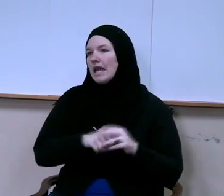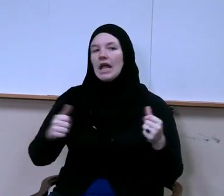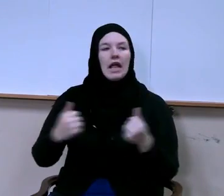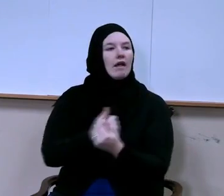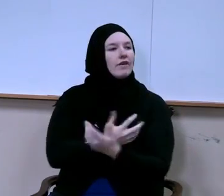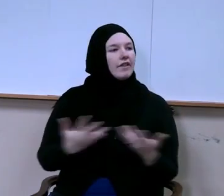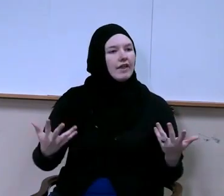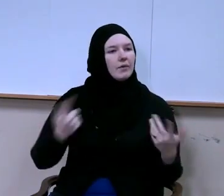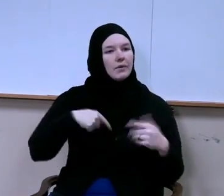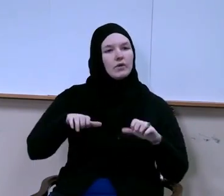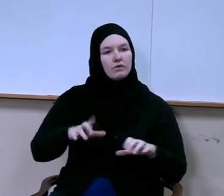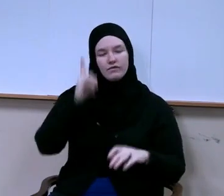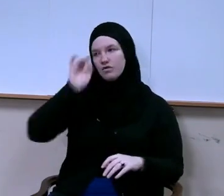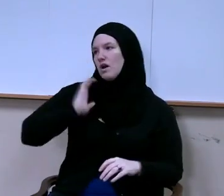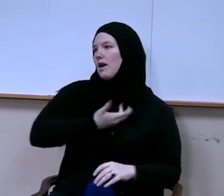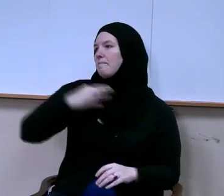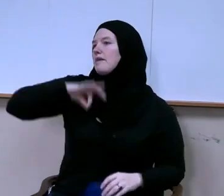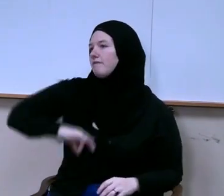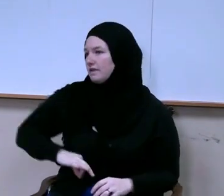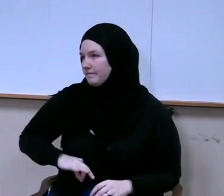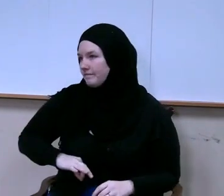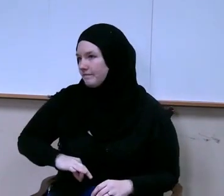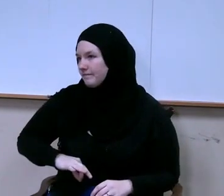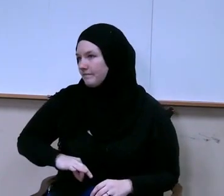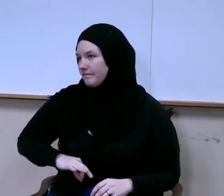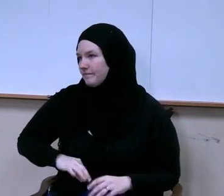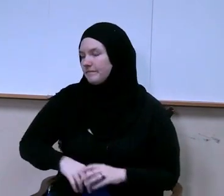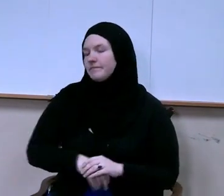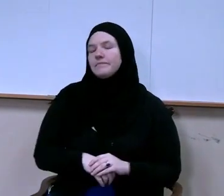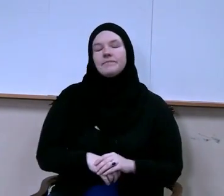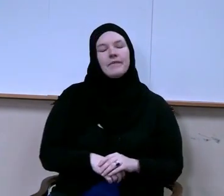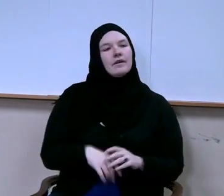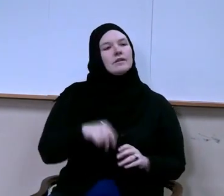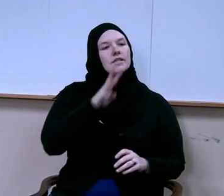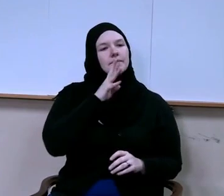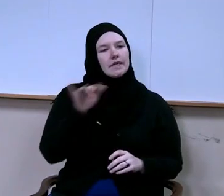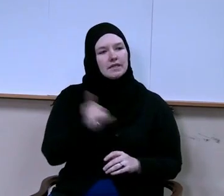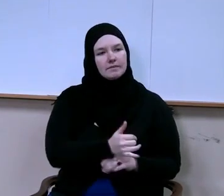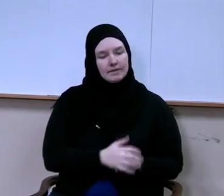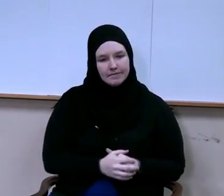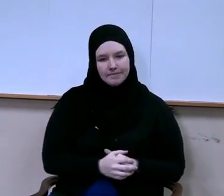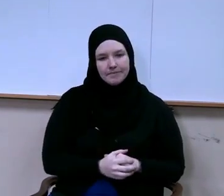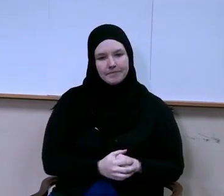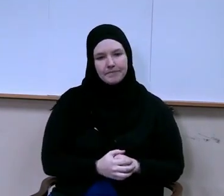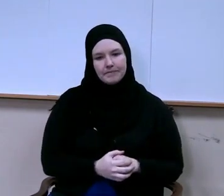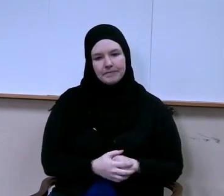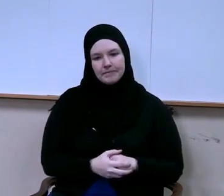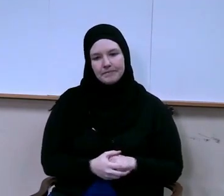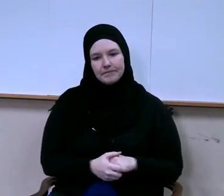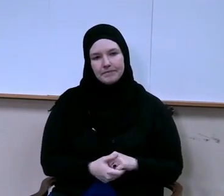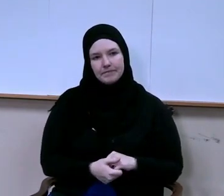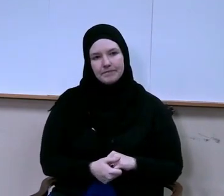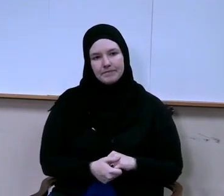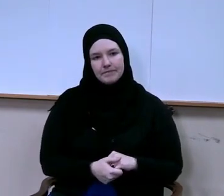أَصَابَتْهُ سَرَّاءَ شَكَرَ فَكَانَ خَيْرًا لَهُ وَإِنْ أَصَابَتْهُ ضَرَّاءَ صَبَرَ